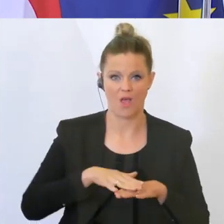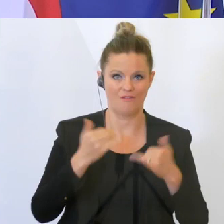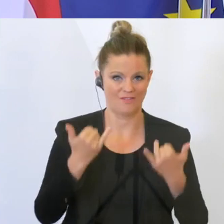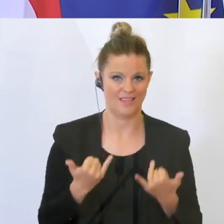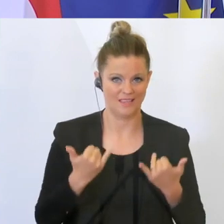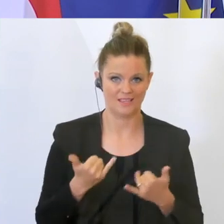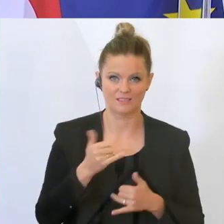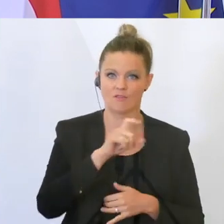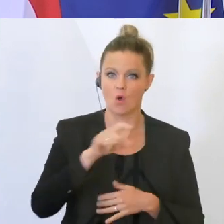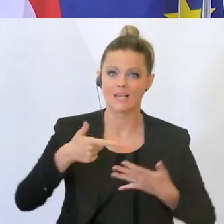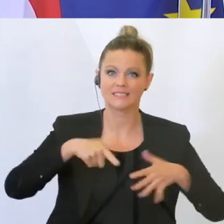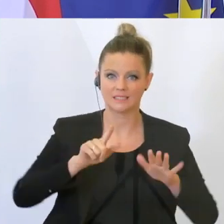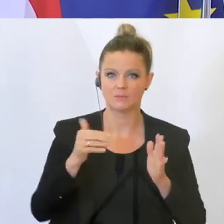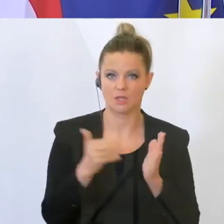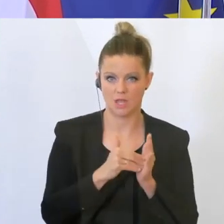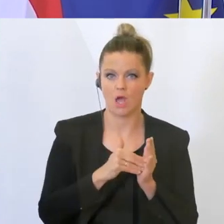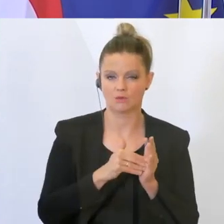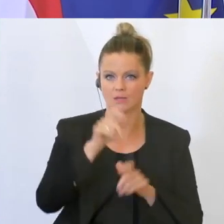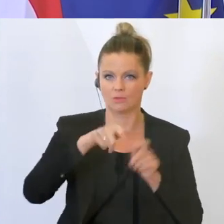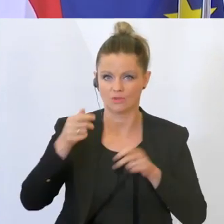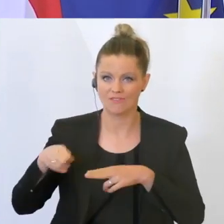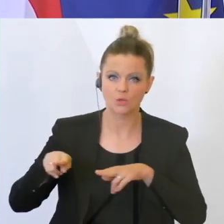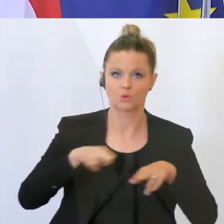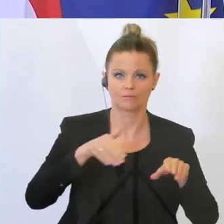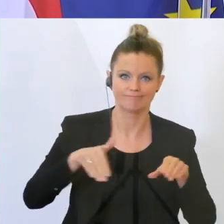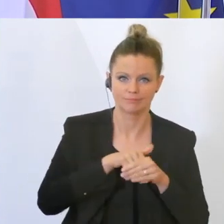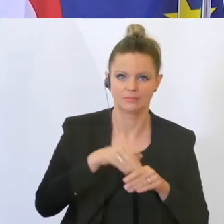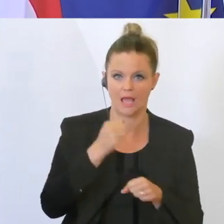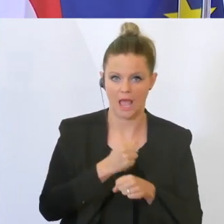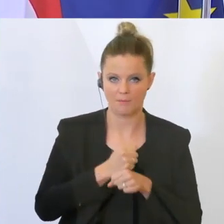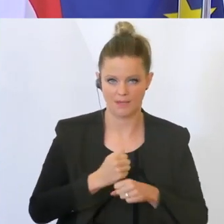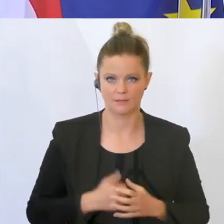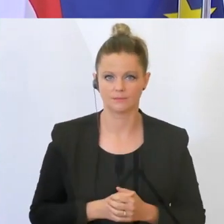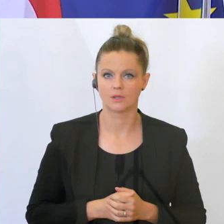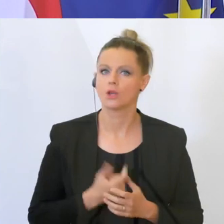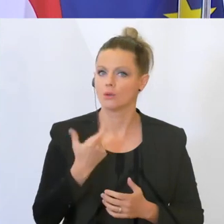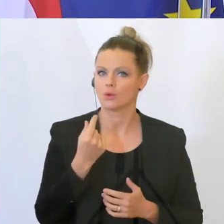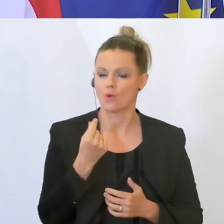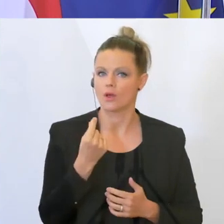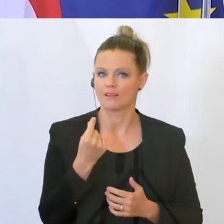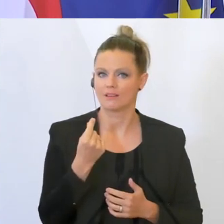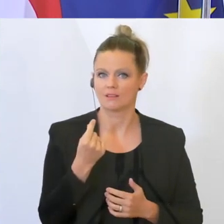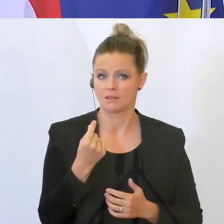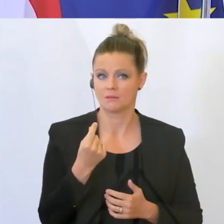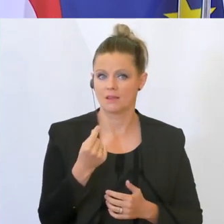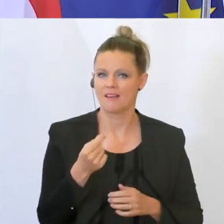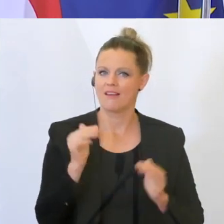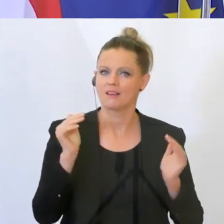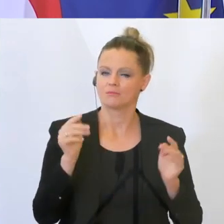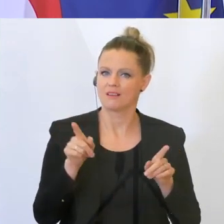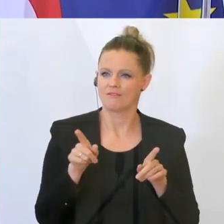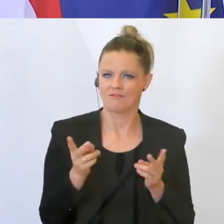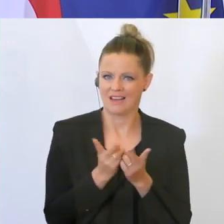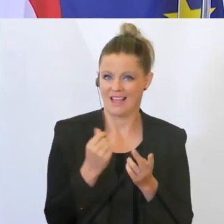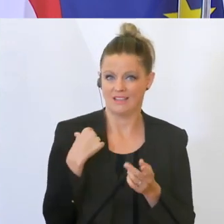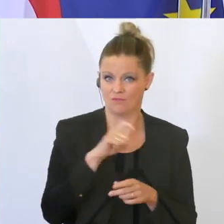Woche rund 17.000 Menschen wieder in Arbeit gekommen. Also das bedeutet weniger als letzte Woche. Und mit